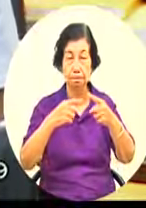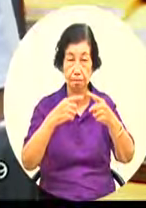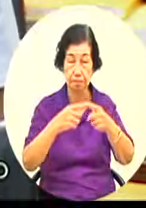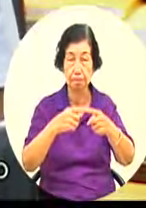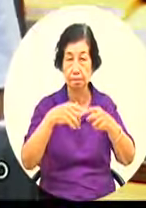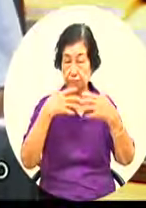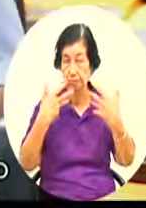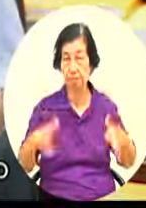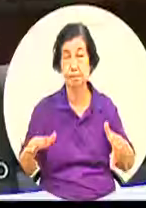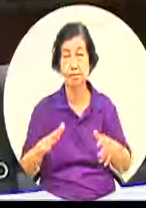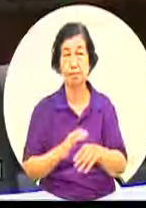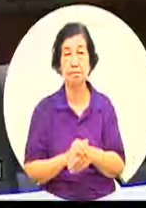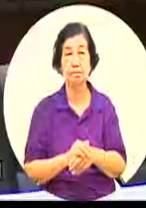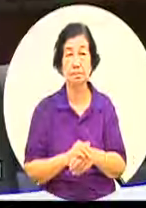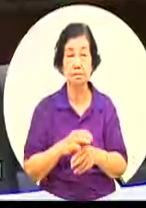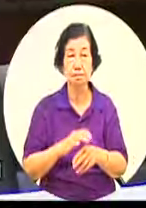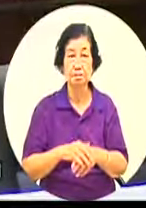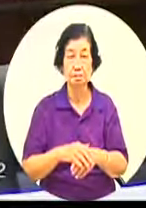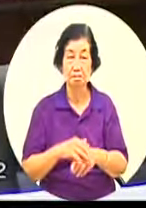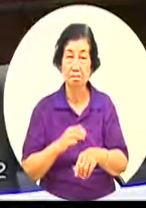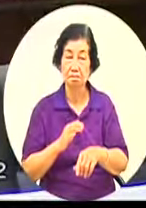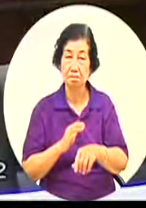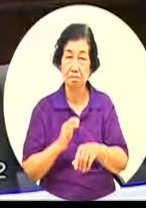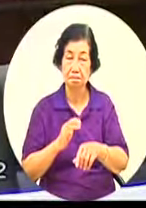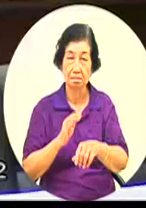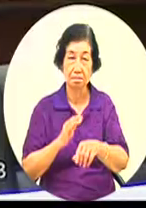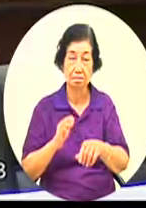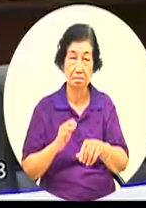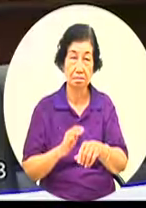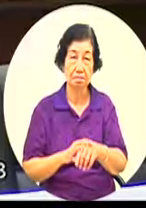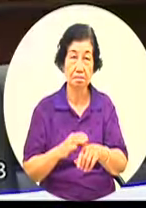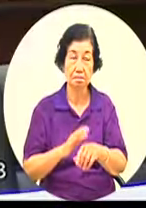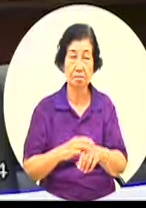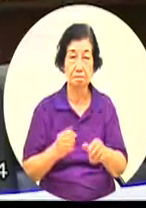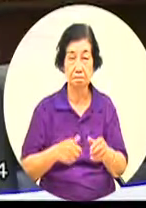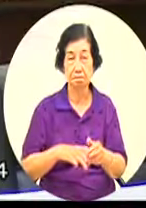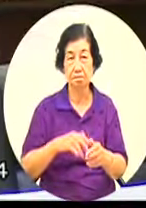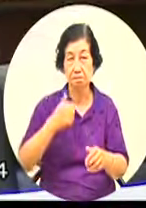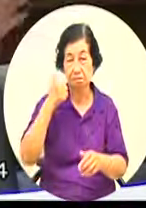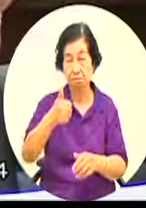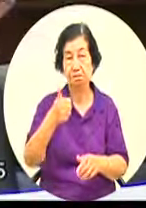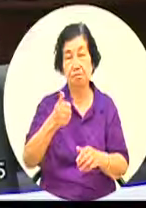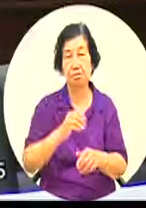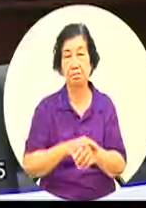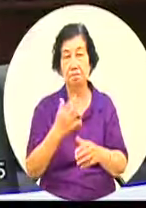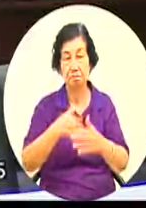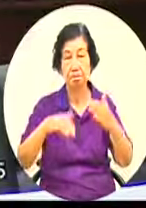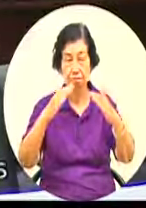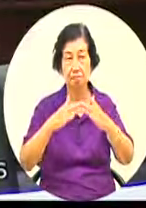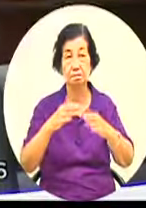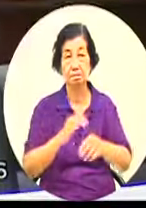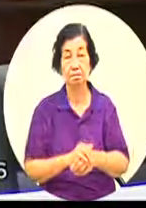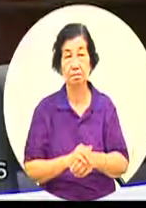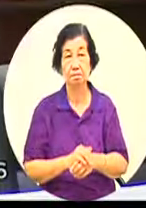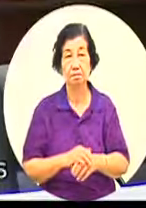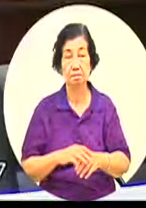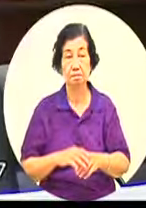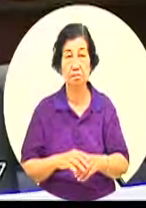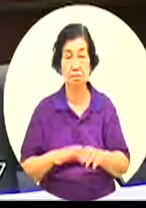且非常优秀的一个学校。那我的看法是，不管现有的